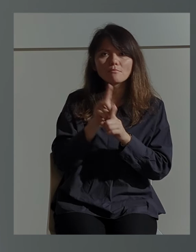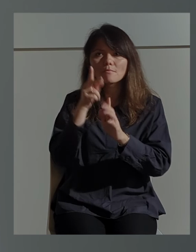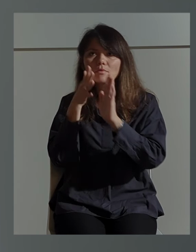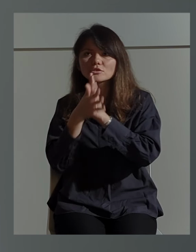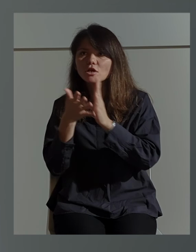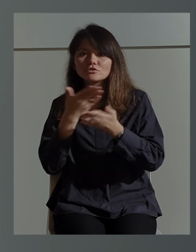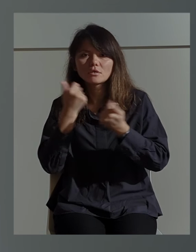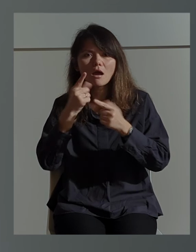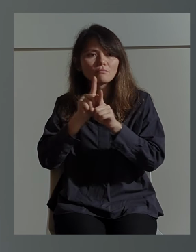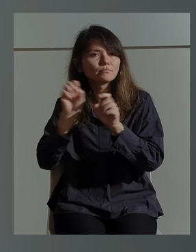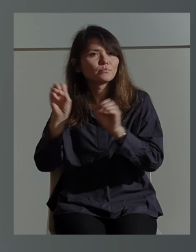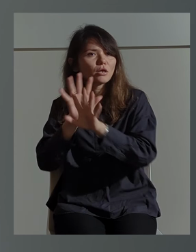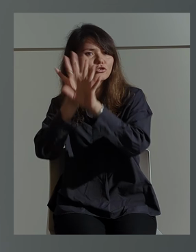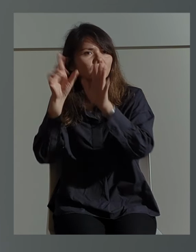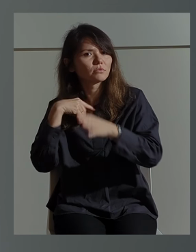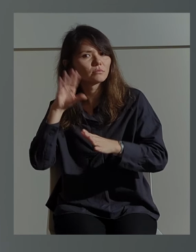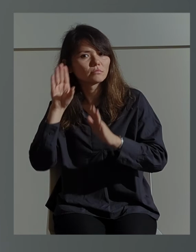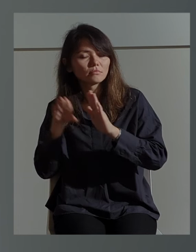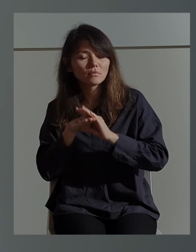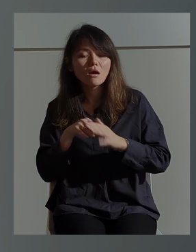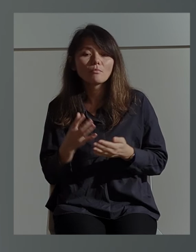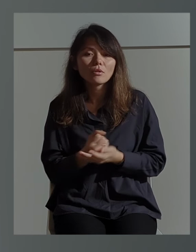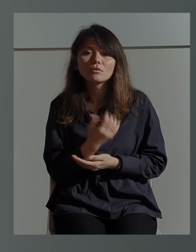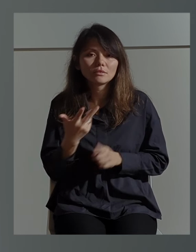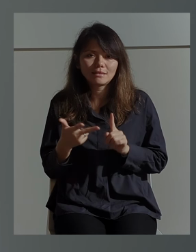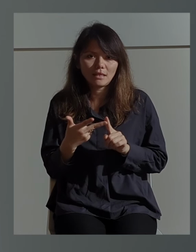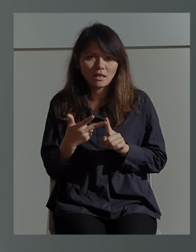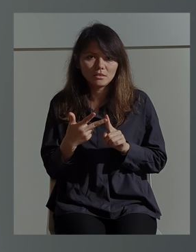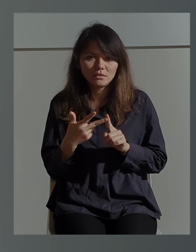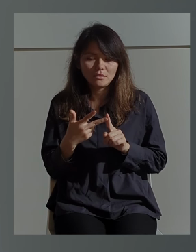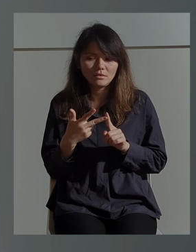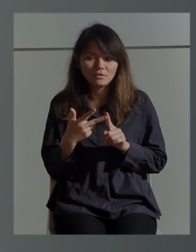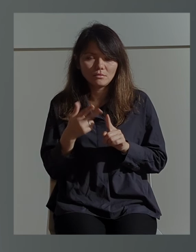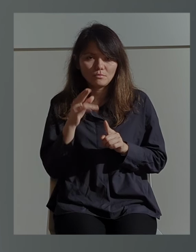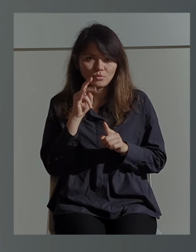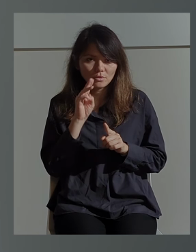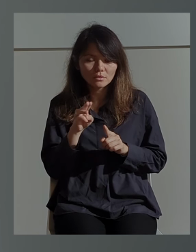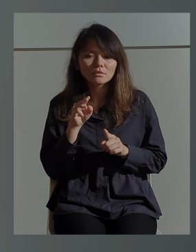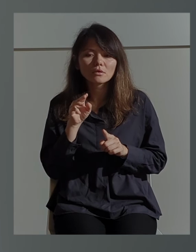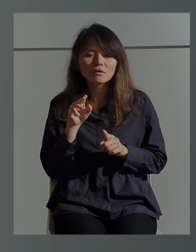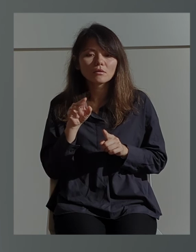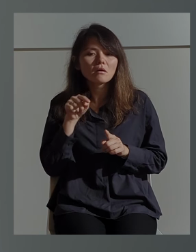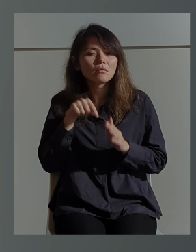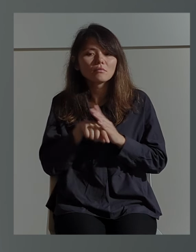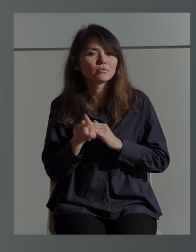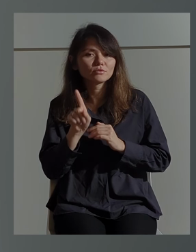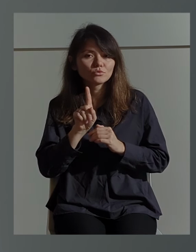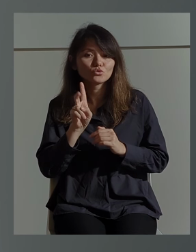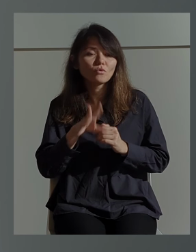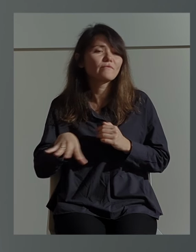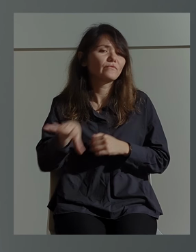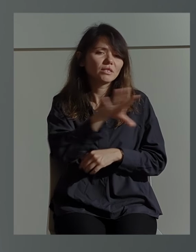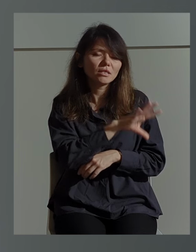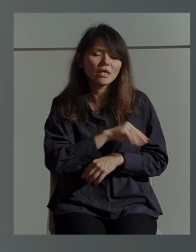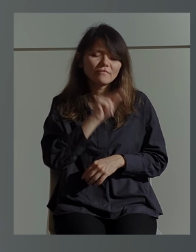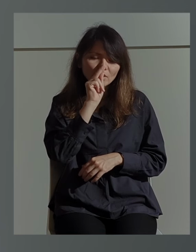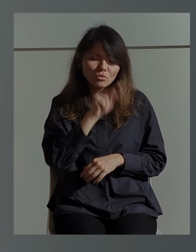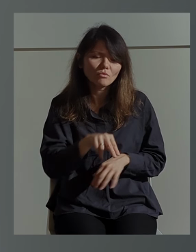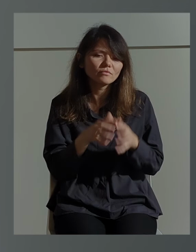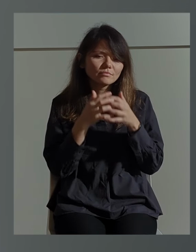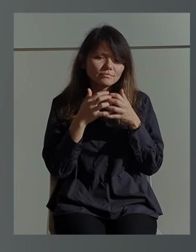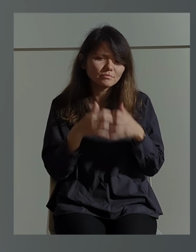божественно то получается третий пункт А из чего следует что все виновны по умолчанию и